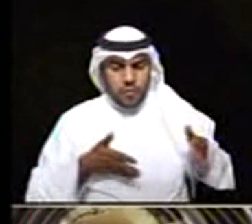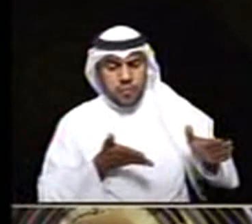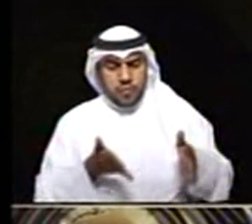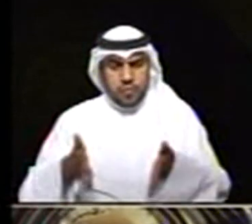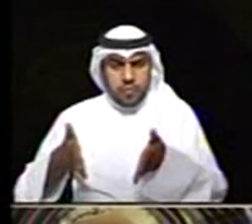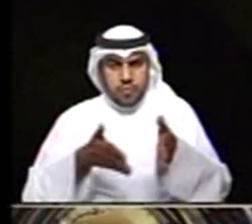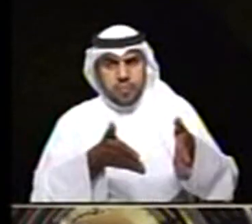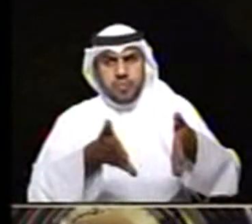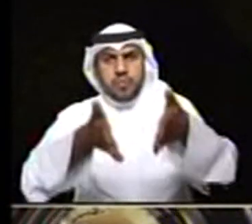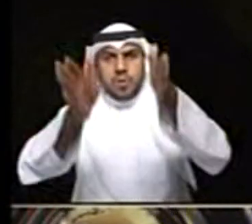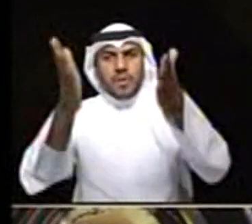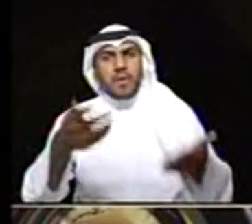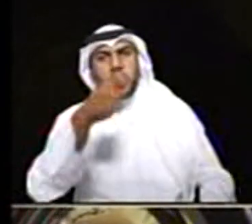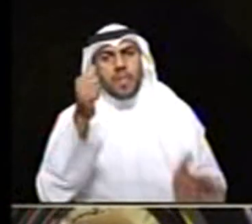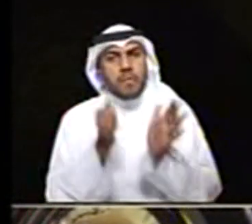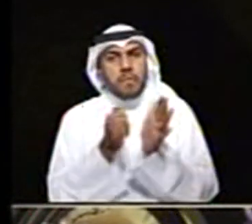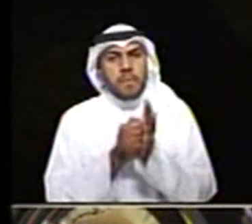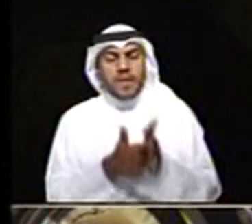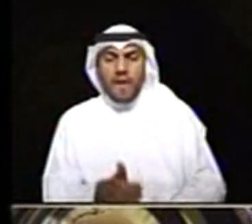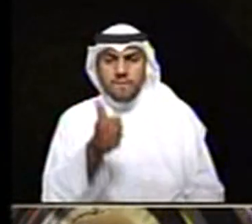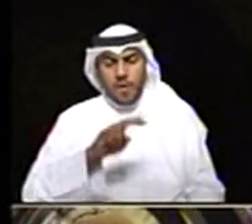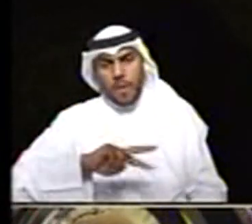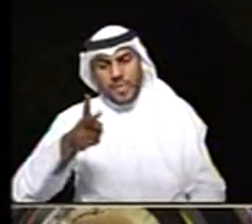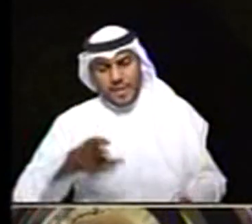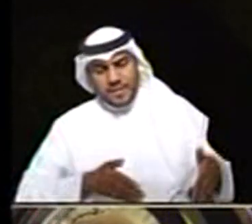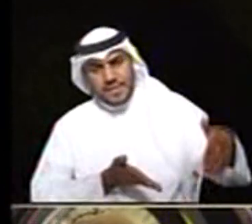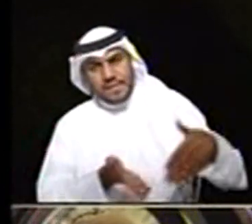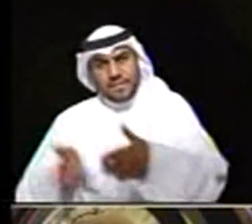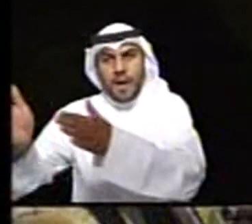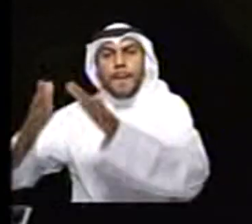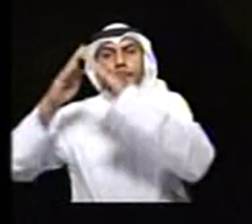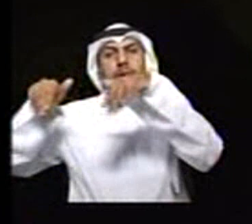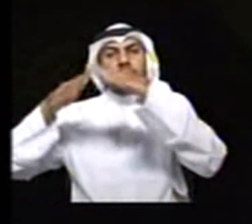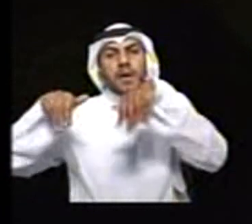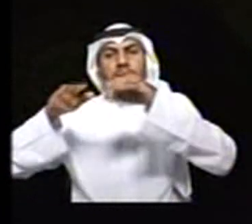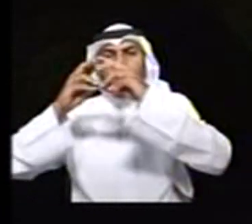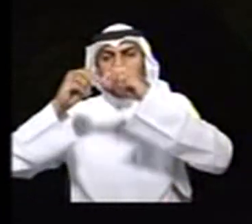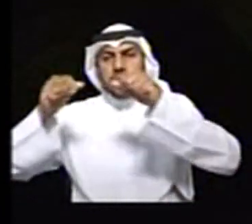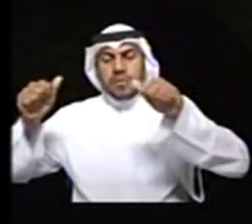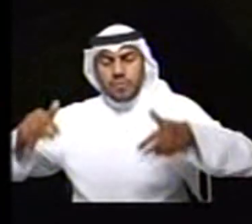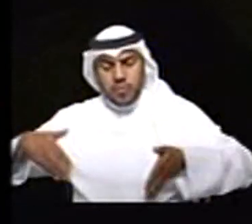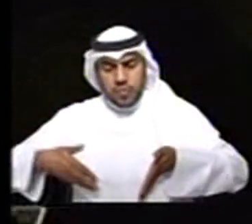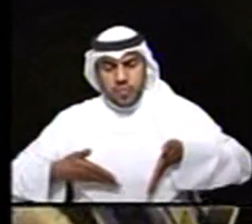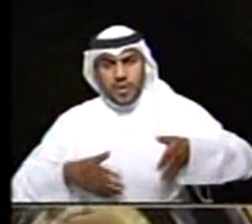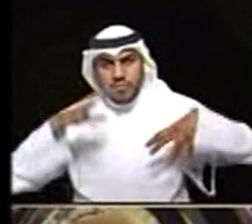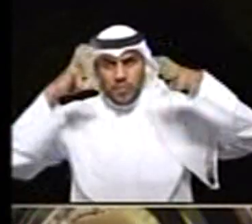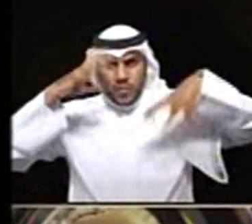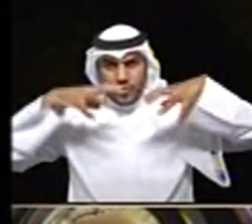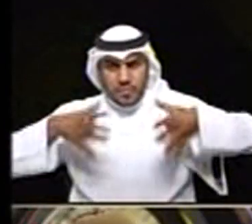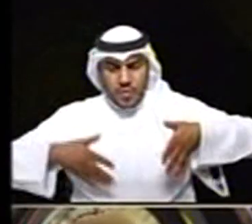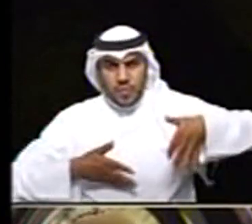السكنية وإنما تتجه إلى البر حتى نتلافى هذه السيول من أن تصل إلى المناطق السكنية.